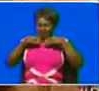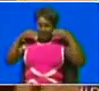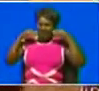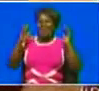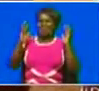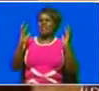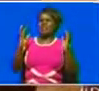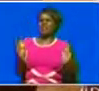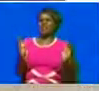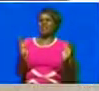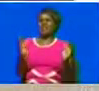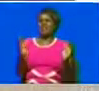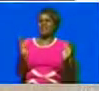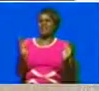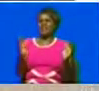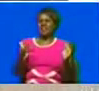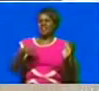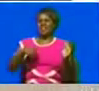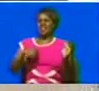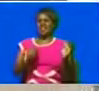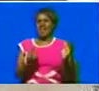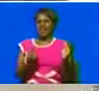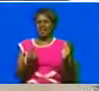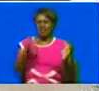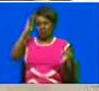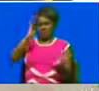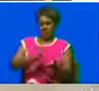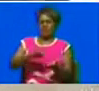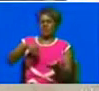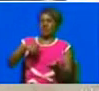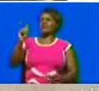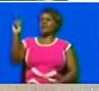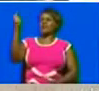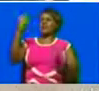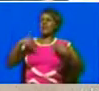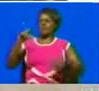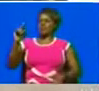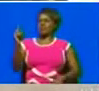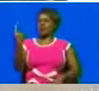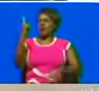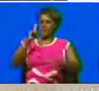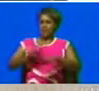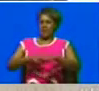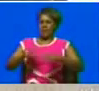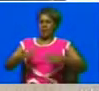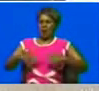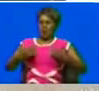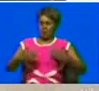ungedhani kibogoya aliyeota meno. Sasa sisi tunajiamini sasa kama Wakenya. Ni mara ya kwanza, furaha yetu ni